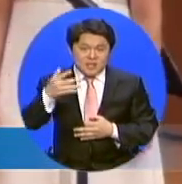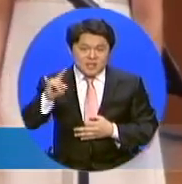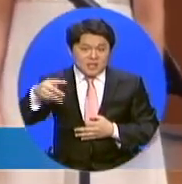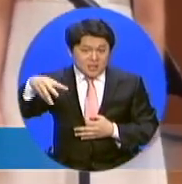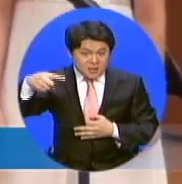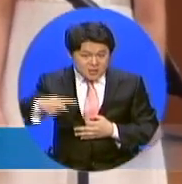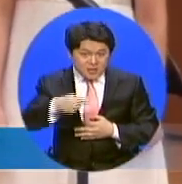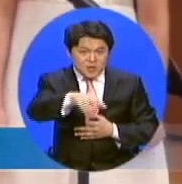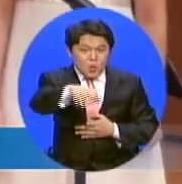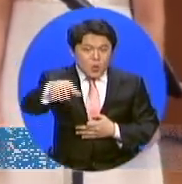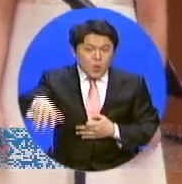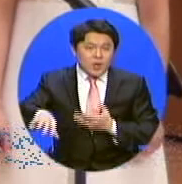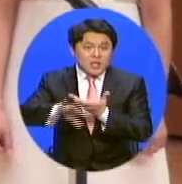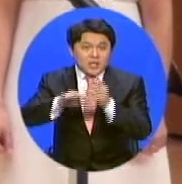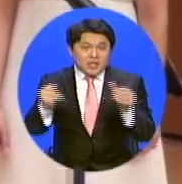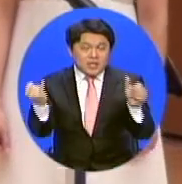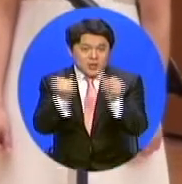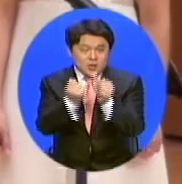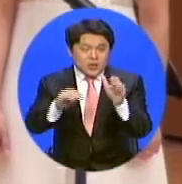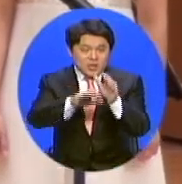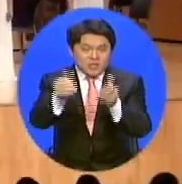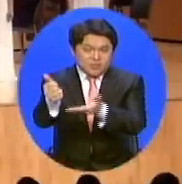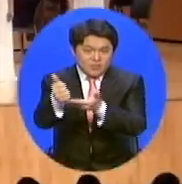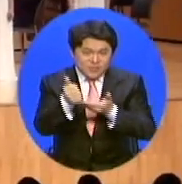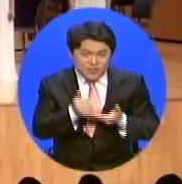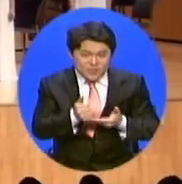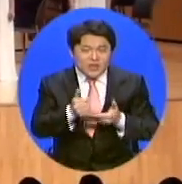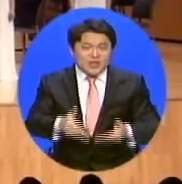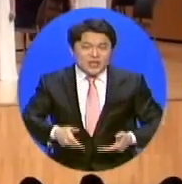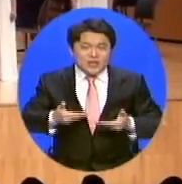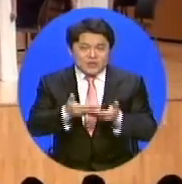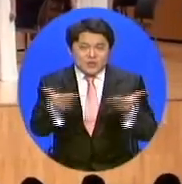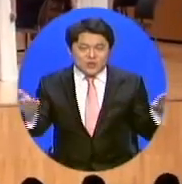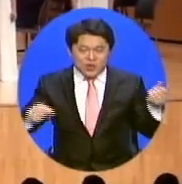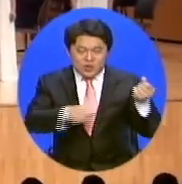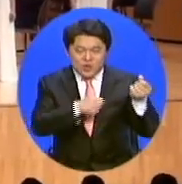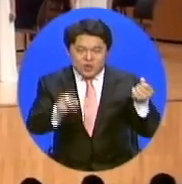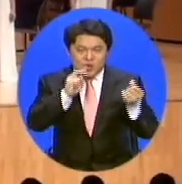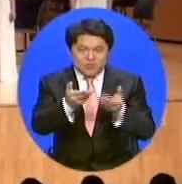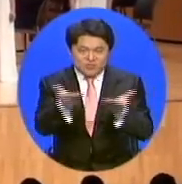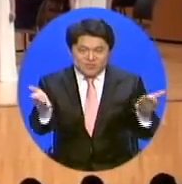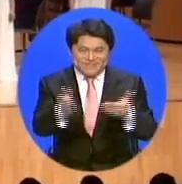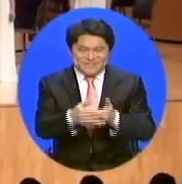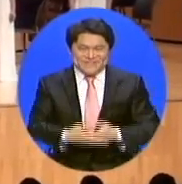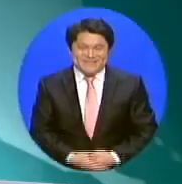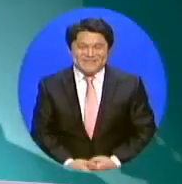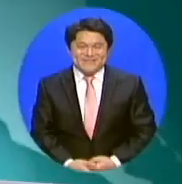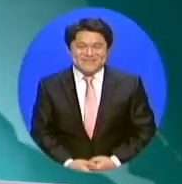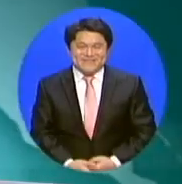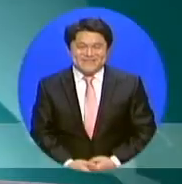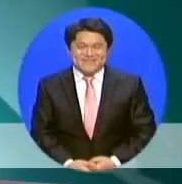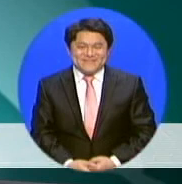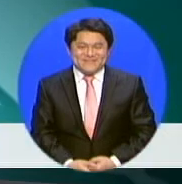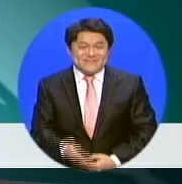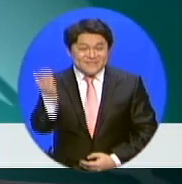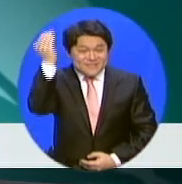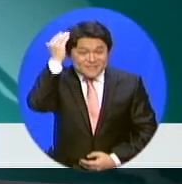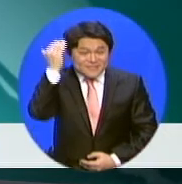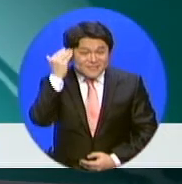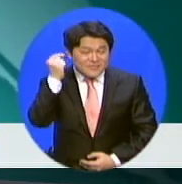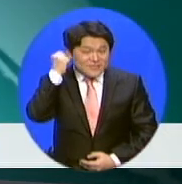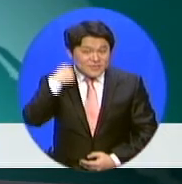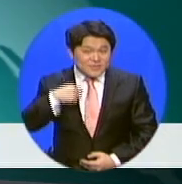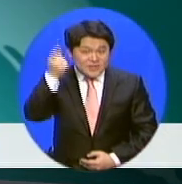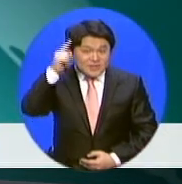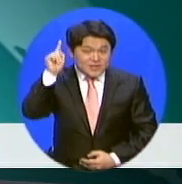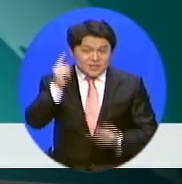지역에 거주하는 다문화 가족을 초청해 따뜻함을 나누는 재능기부 클래식 음악회를 가졌습니다. 한국, 중국,